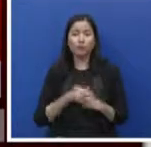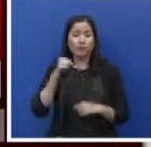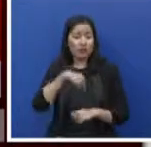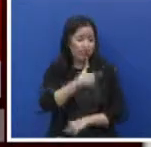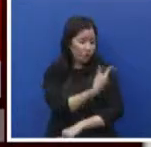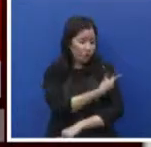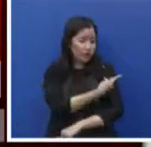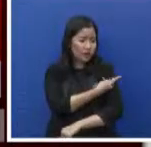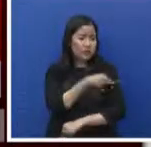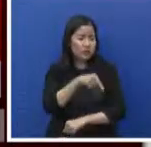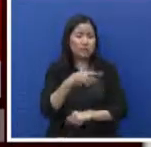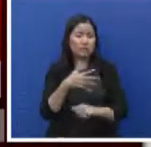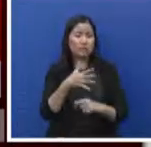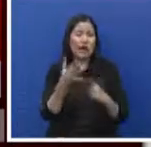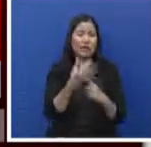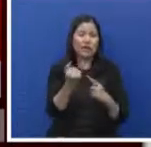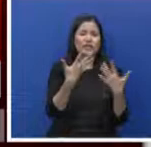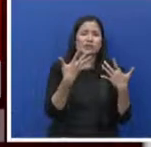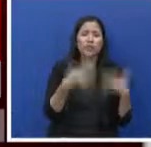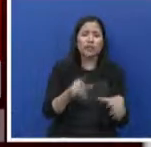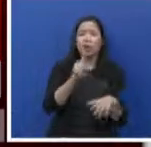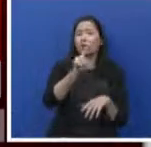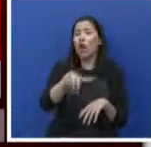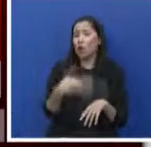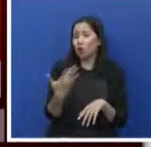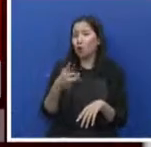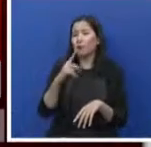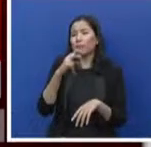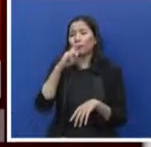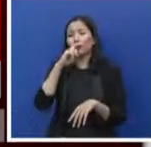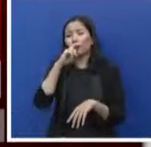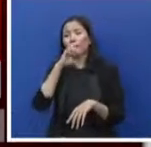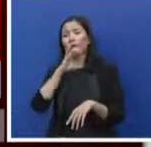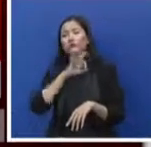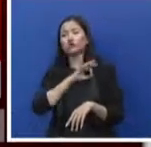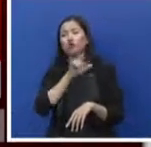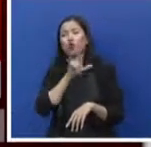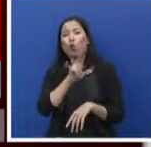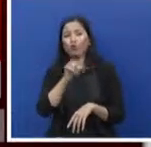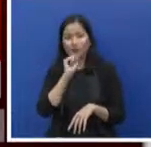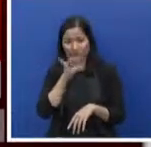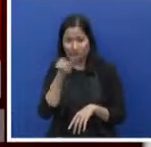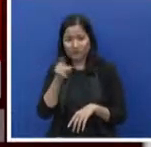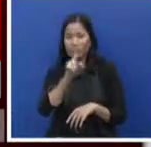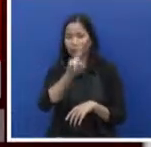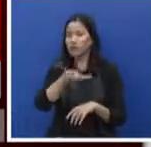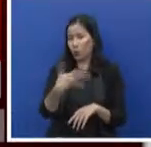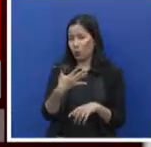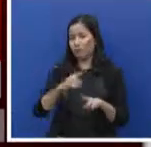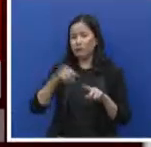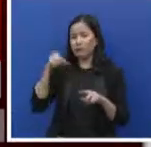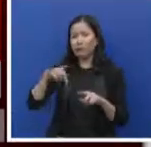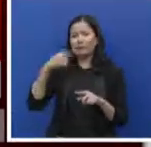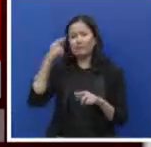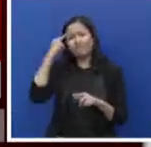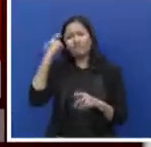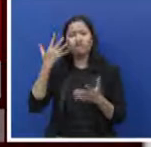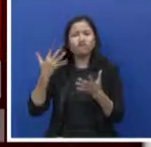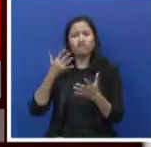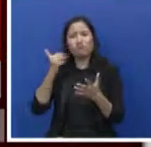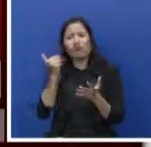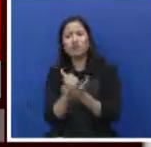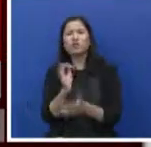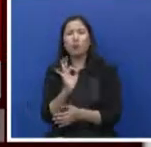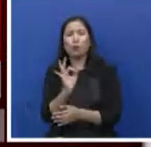kita usahakan selesai dalam waktu 1 tahun seperti permintaan Bapak Presiden. Karena memang kekebalannya kita estimasi, ya, belum ada yang pasti,